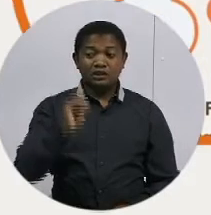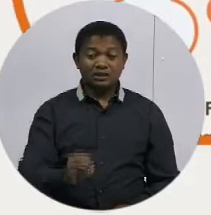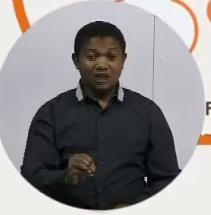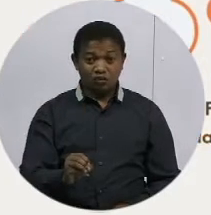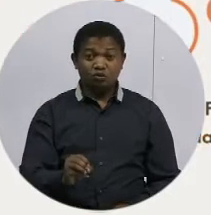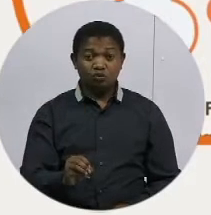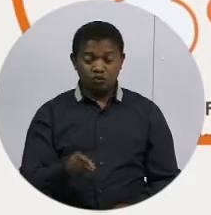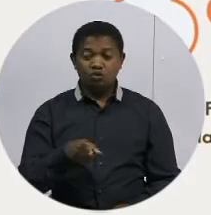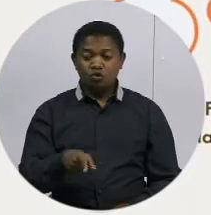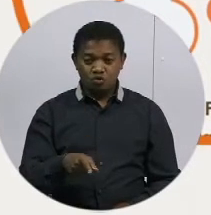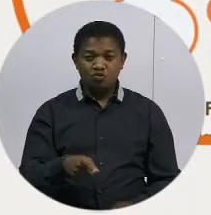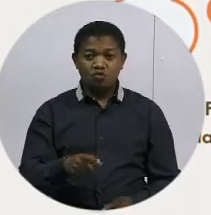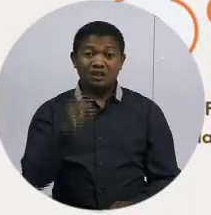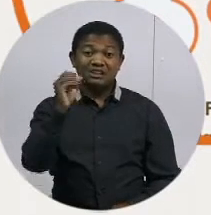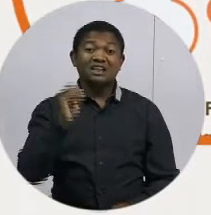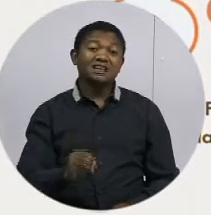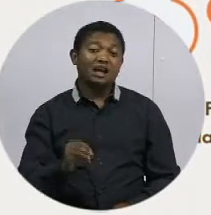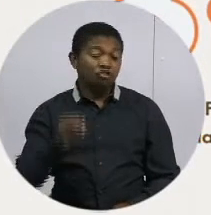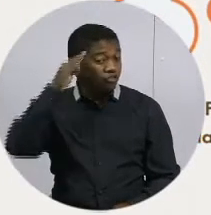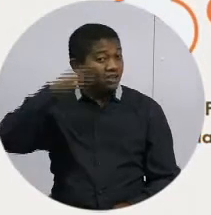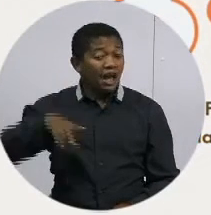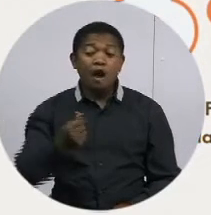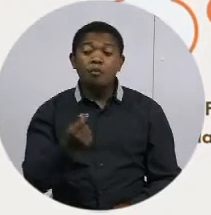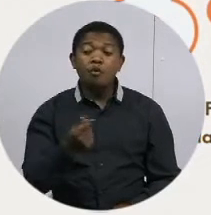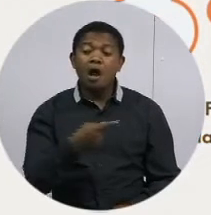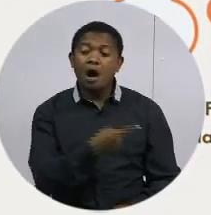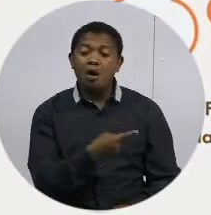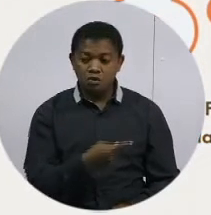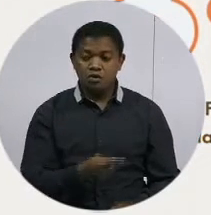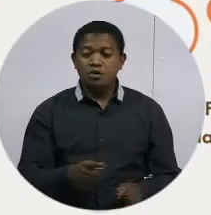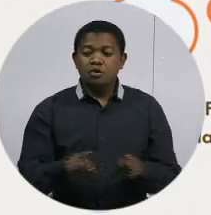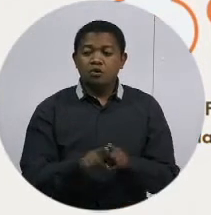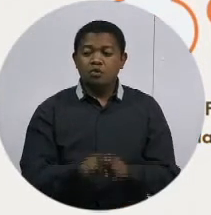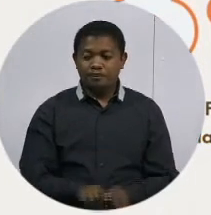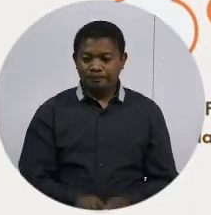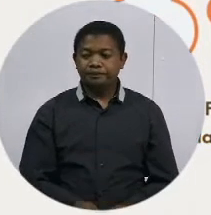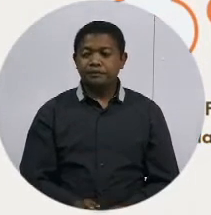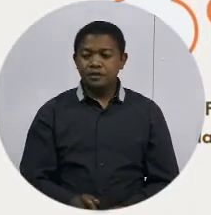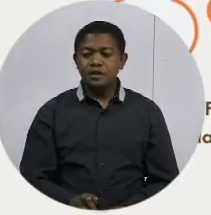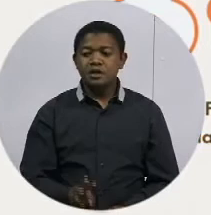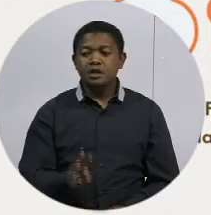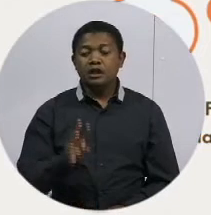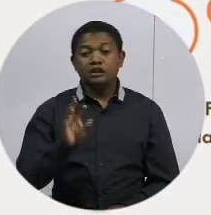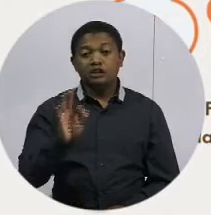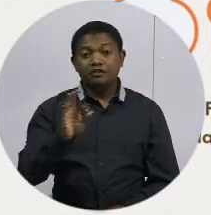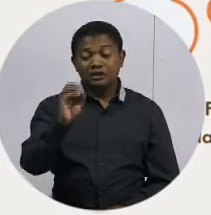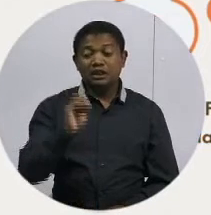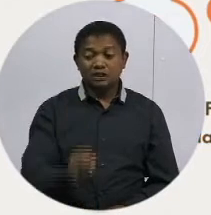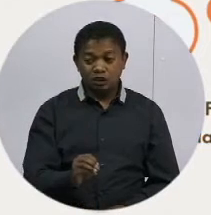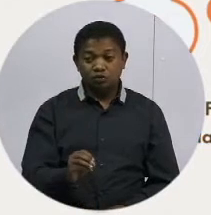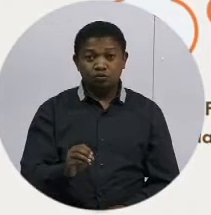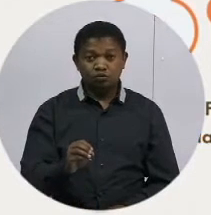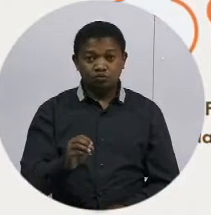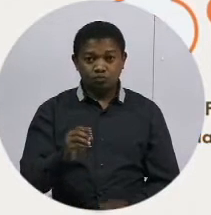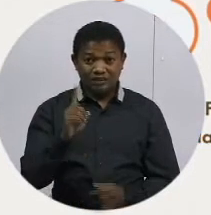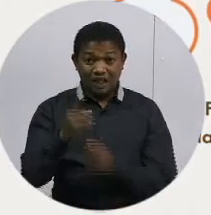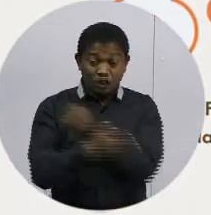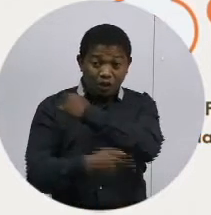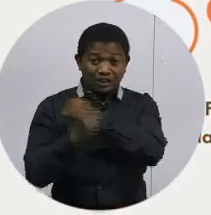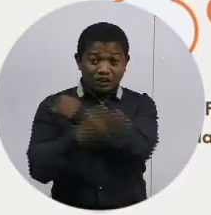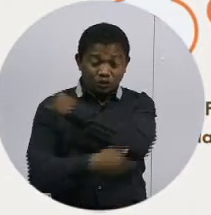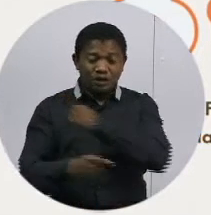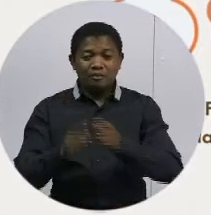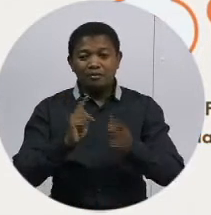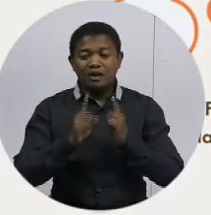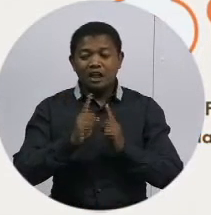amin'ny sehitry ny indostria sy ny filandraharaha 700 isan-taona kosa izany ho an'ireo eo amin'ny sehitry ny fizahantany